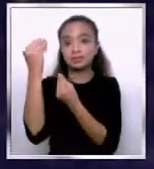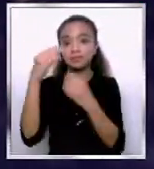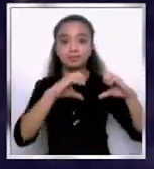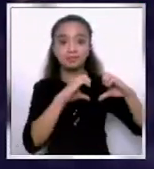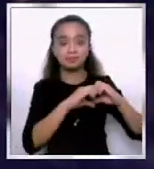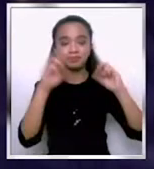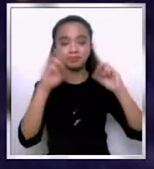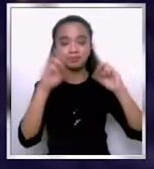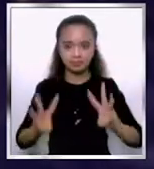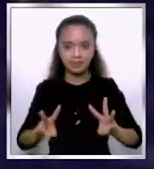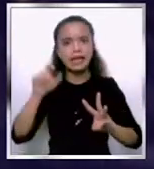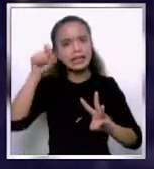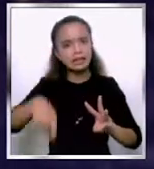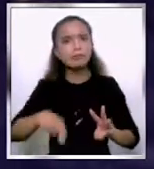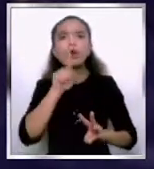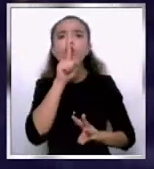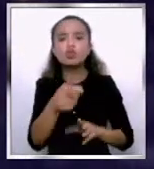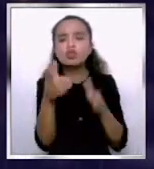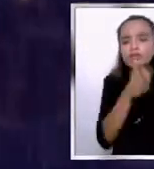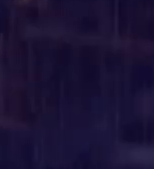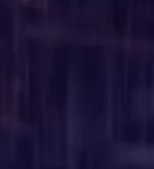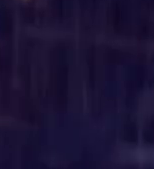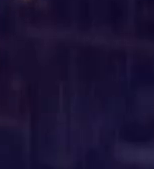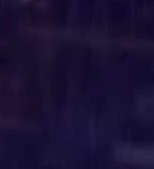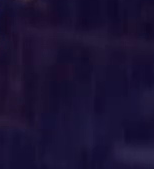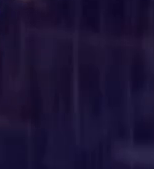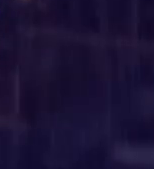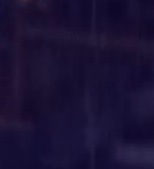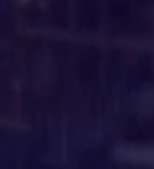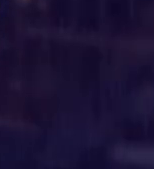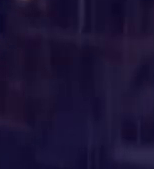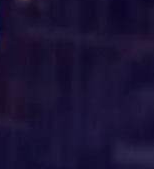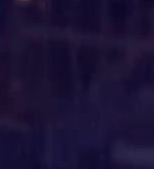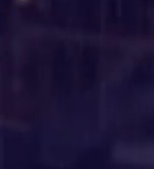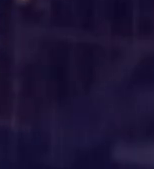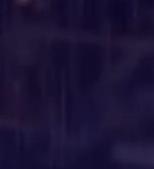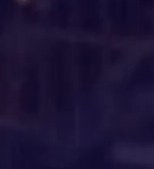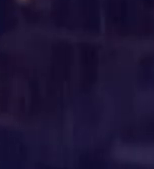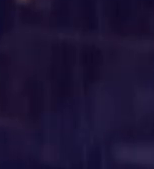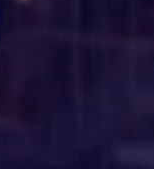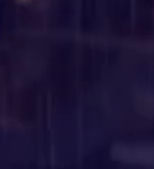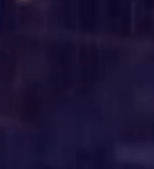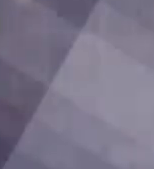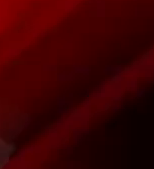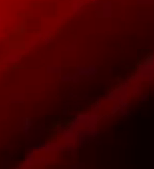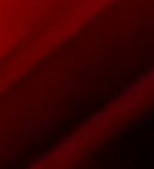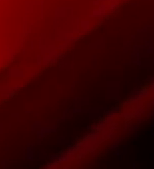Cruz, magplano para sigurado. I am ready. Serbisyong totoo ng GMA News.